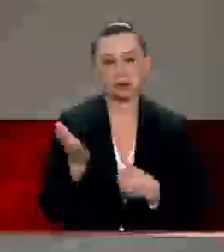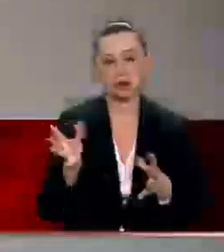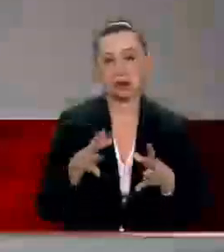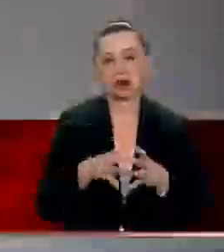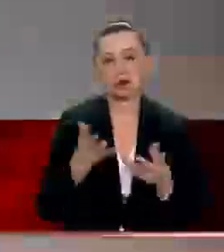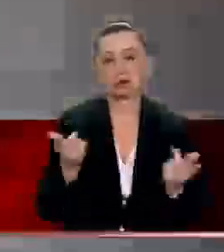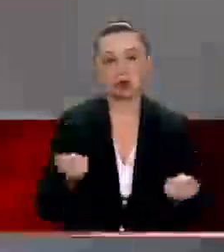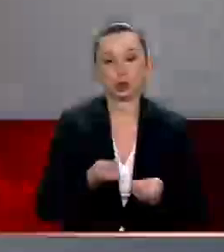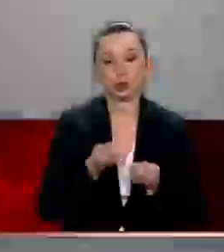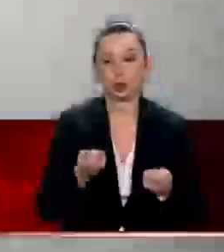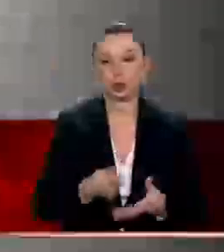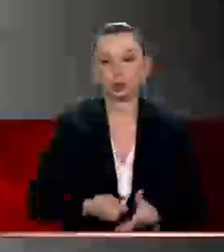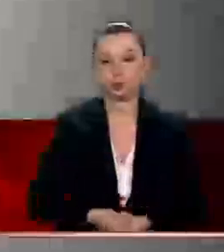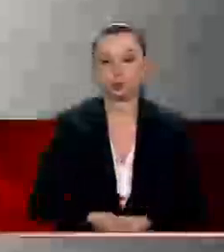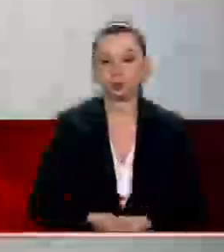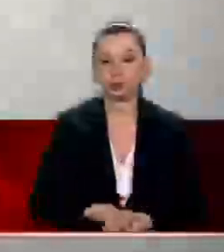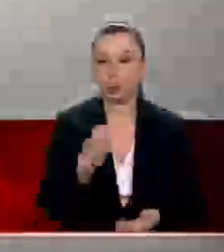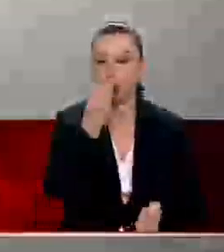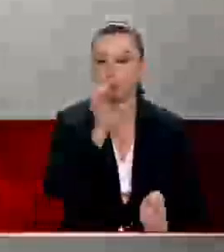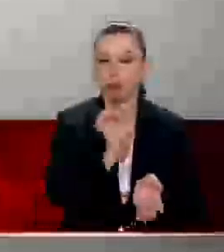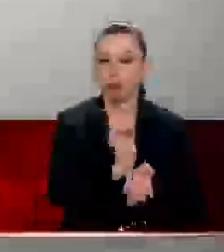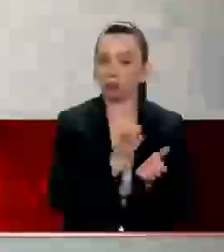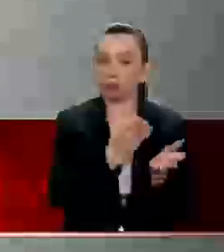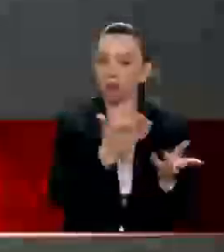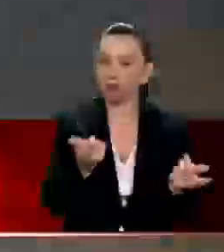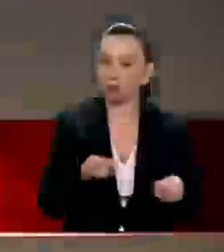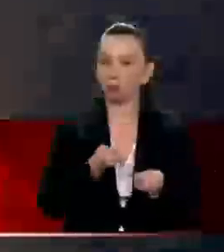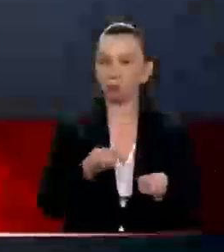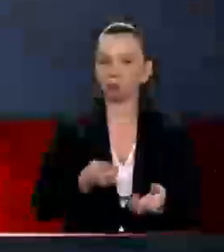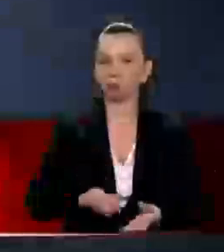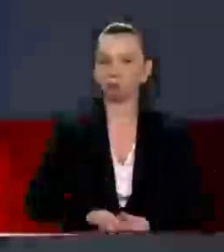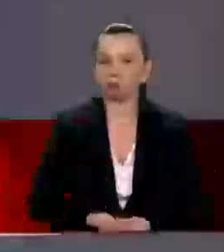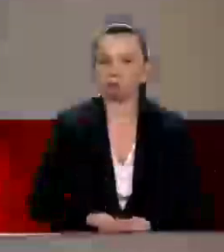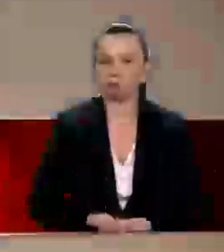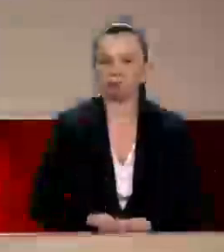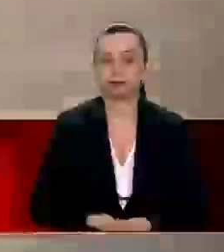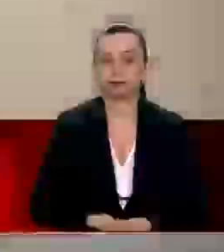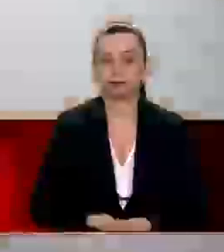ekip. Mutfakta tencere vesaire her şey verdiler. Vallahi Allah razı olsun.